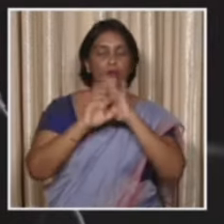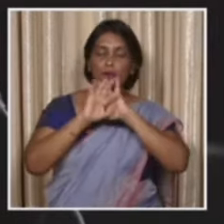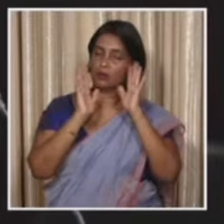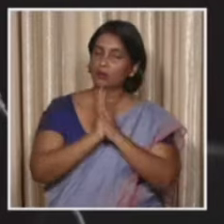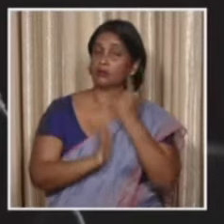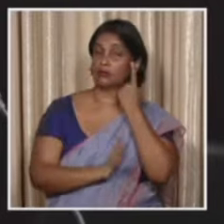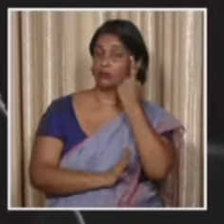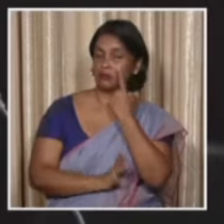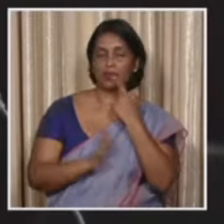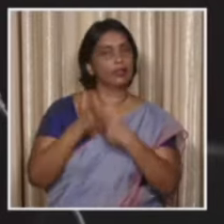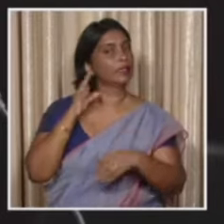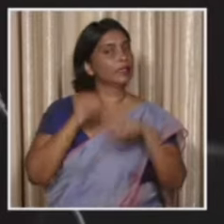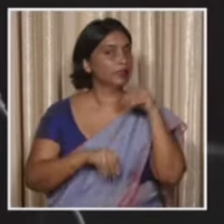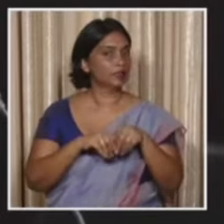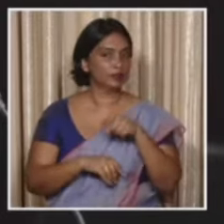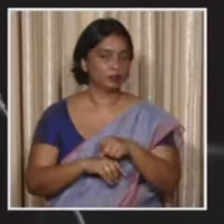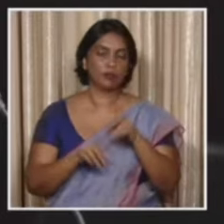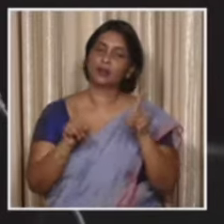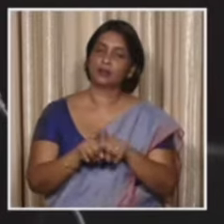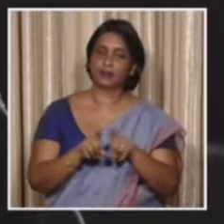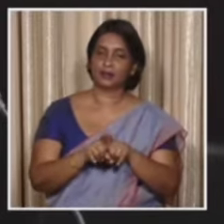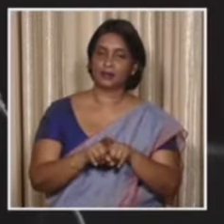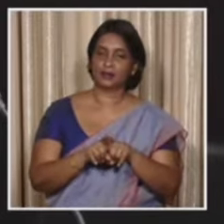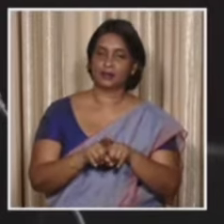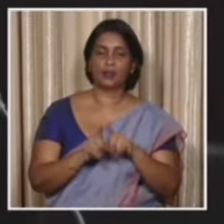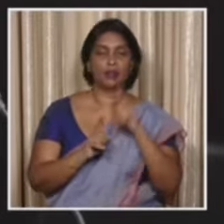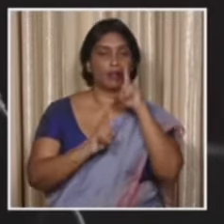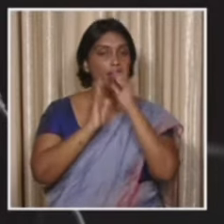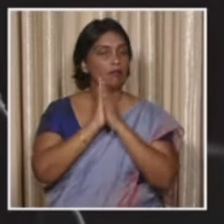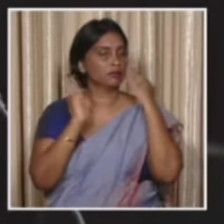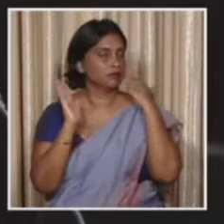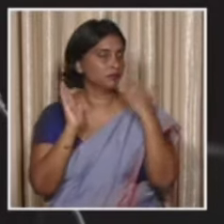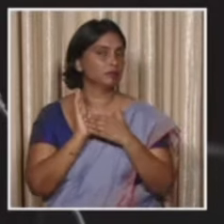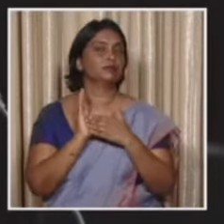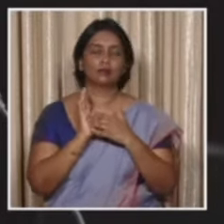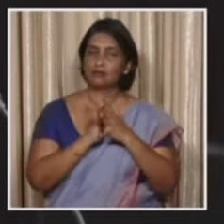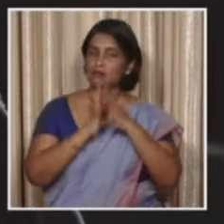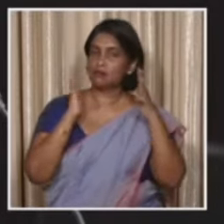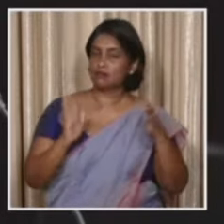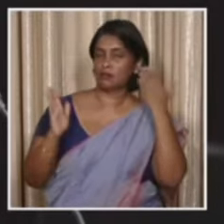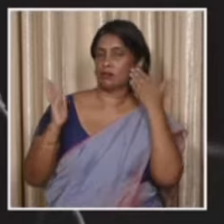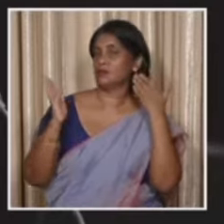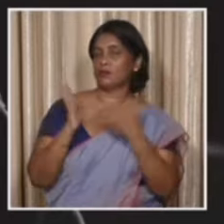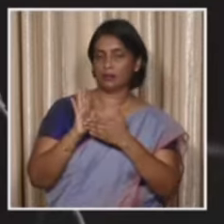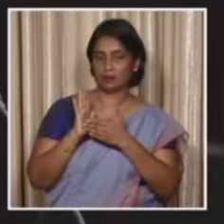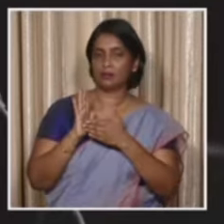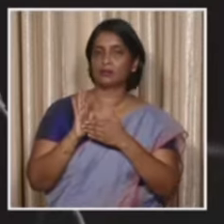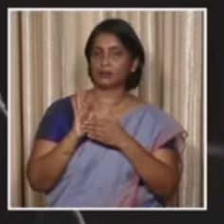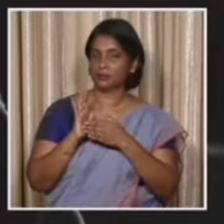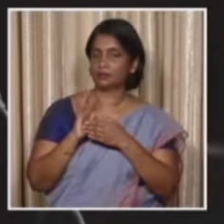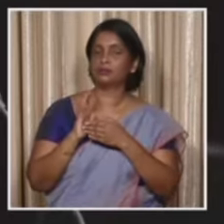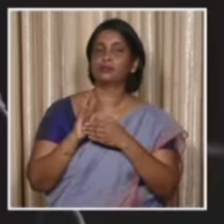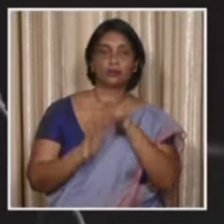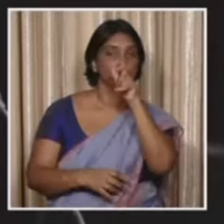நிறைய இறைபக்தி உள்ள ஒரு மனிதராக, எந்த நேரமும் தான் தஸ்பீஹோடு சில நேரம் அவரை